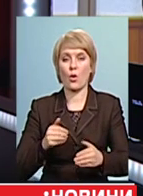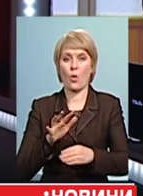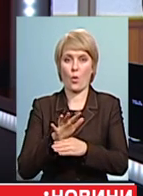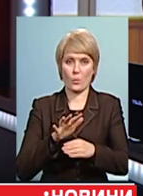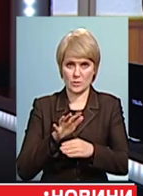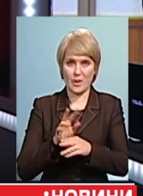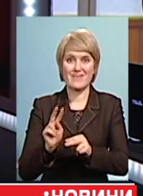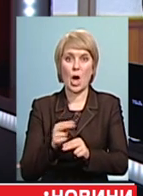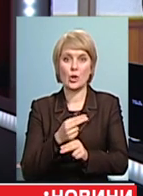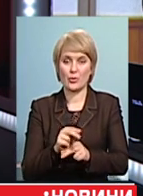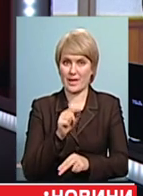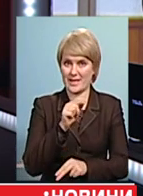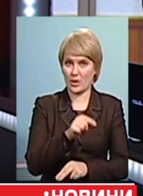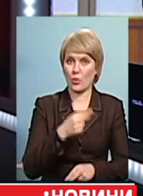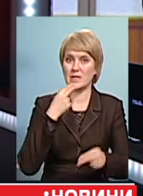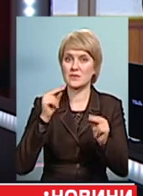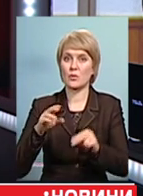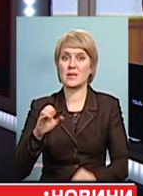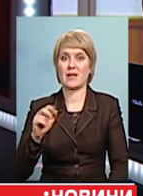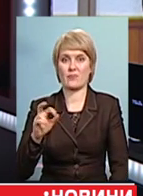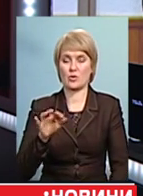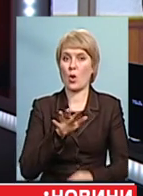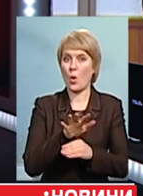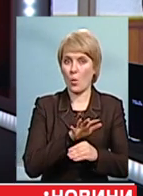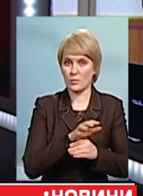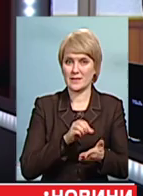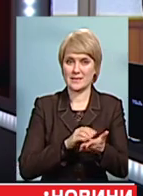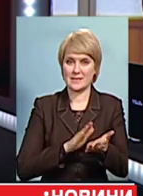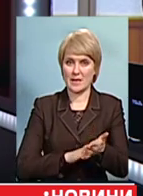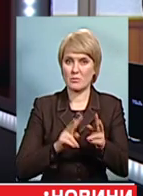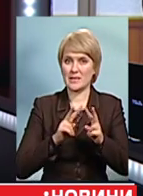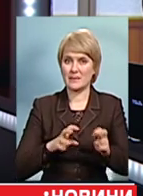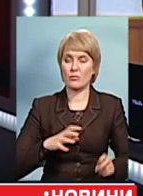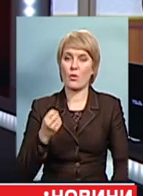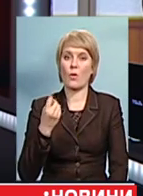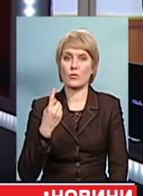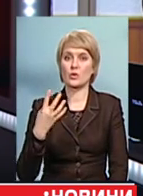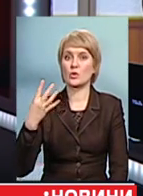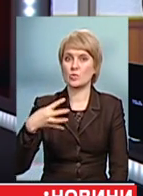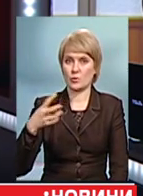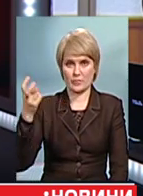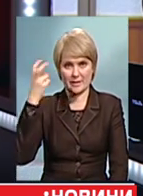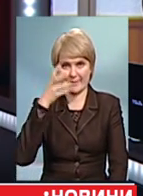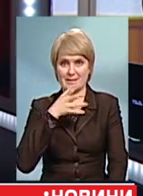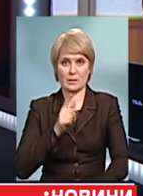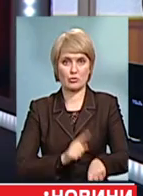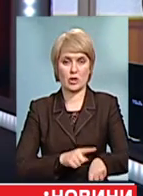звинувачують Надію Савченко. Нагадаємо, що обстріл, за даними слідства, стався об 11:40 за київським